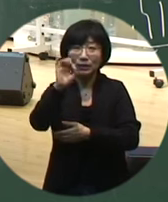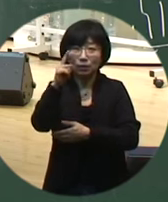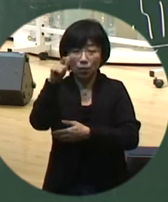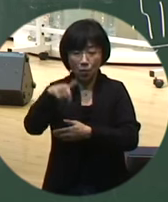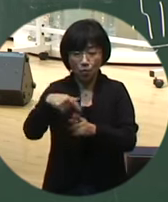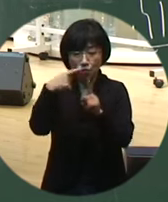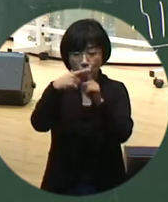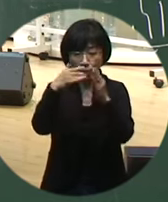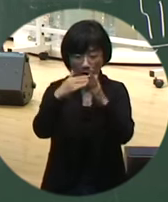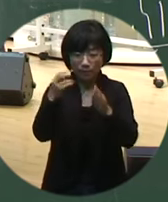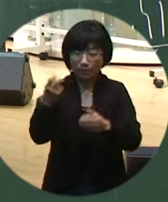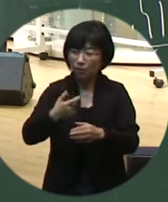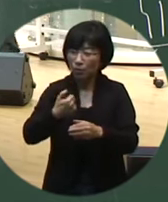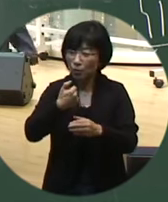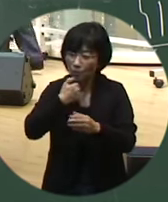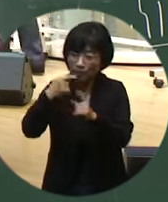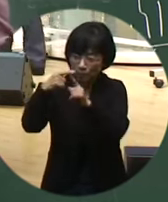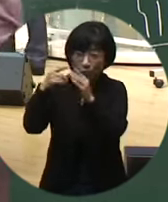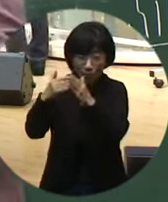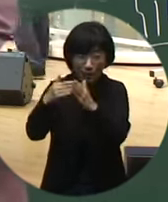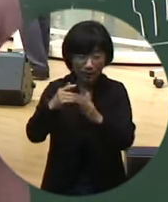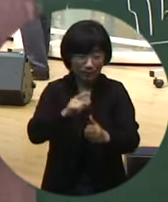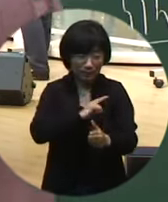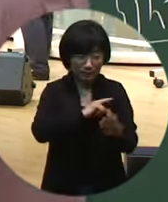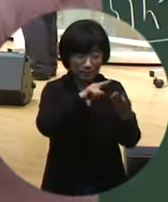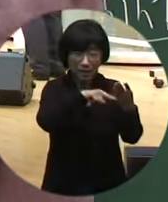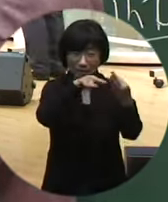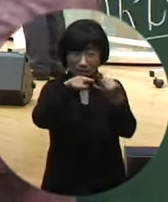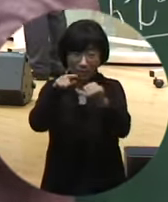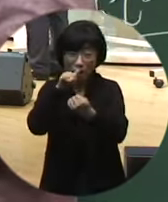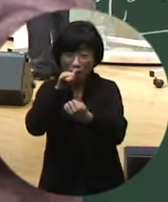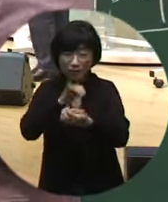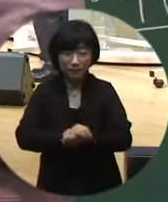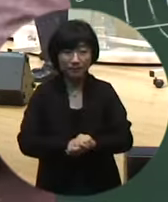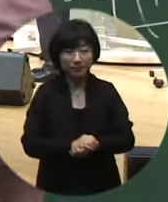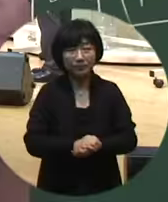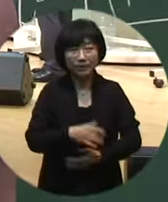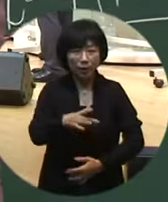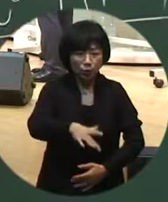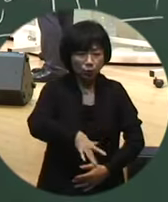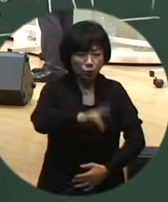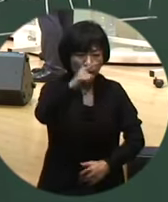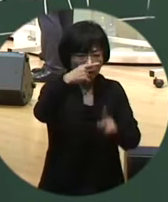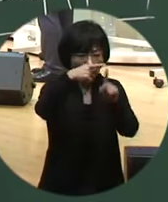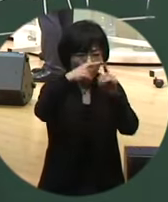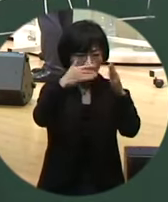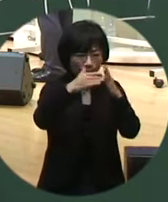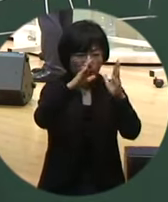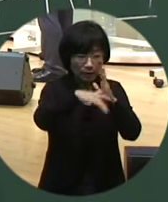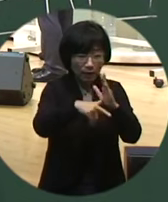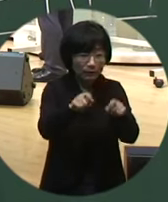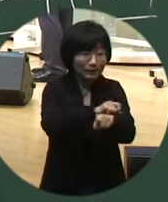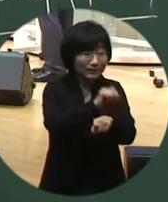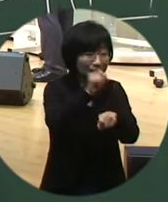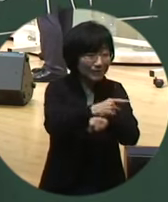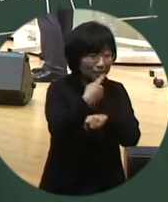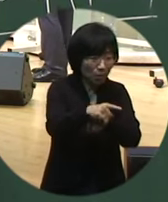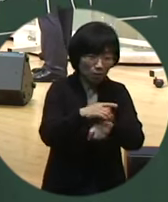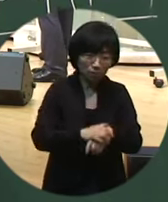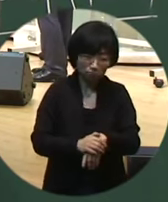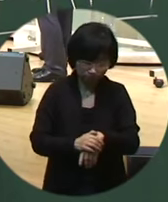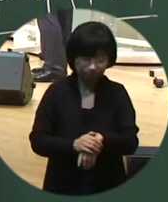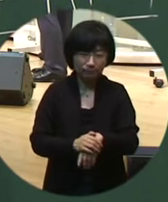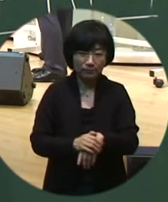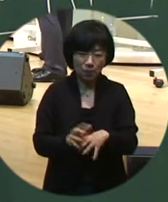Macedonia Church. 로마 교회죠. Rome Church. 이 초대교회의 특징이 있습니다. 특징이 뭐냐면은 결론이 났어요. And there's a trait of the